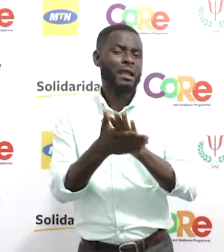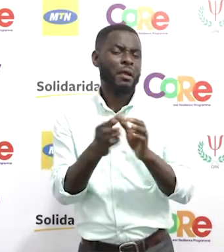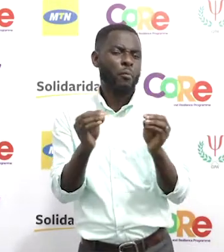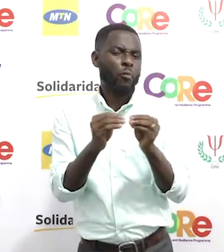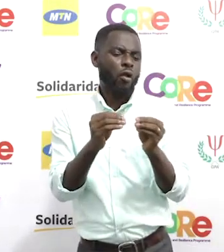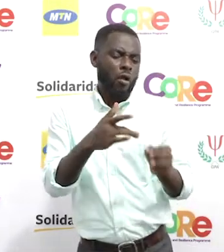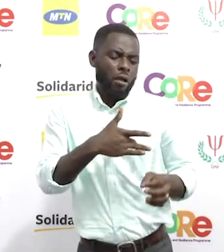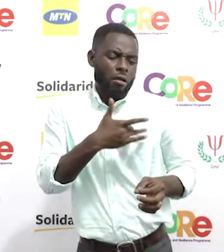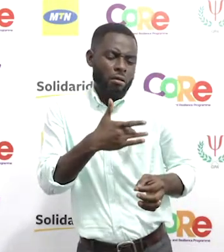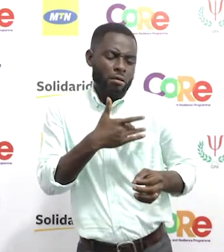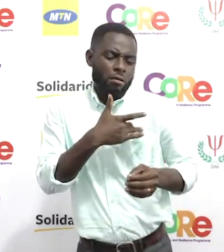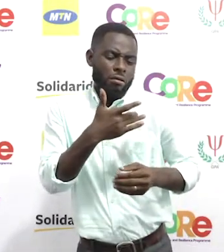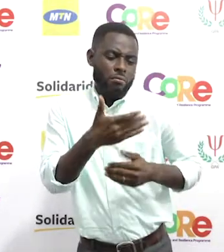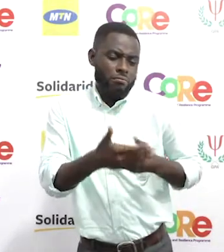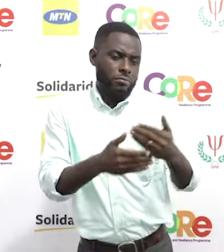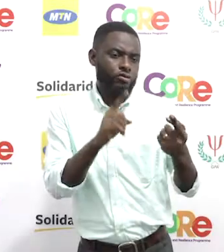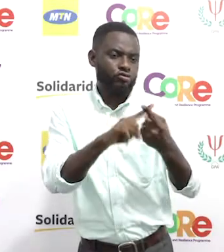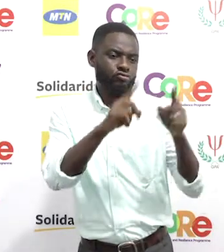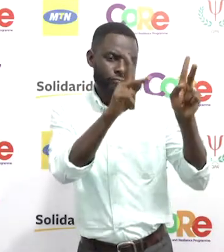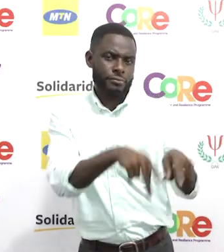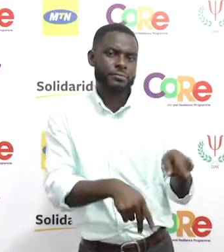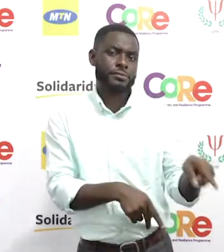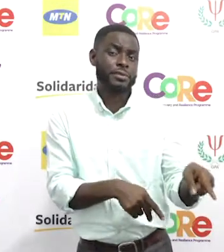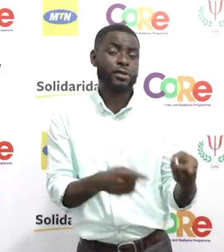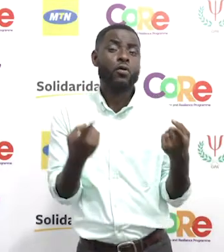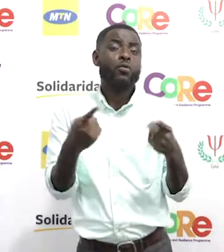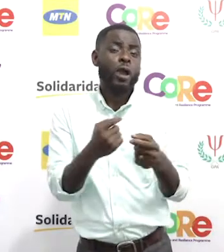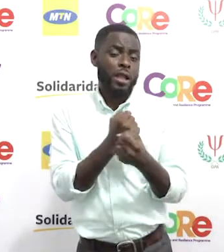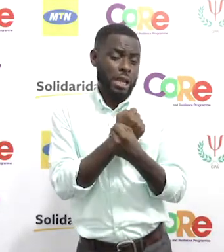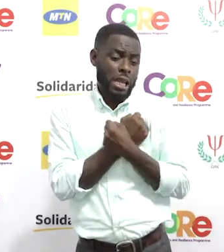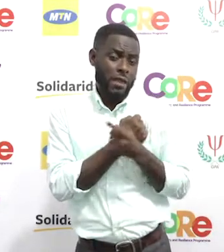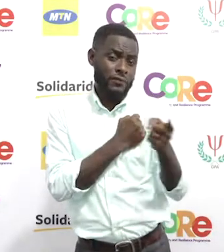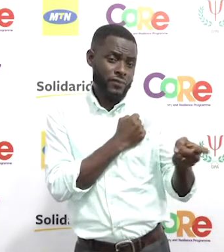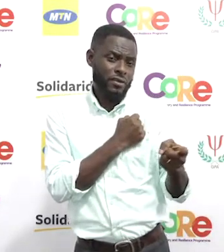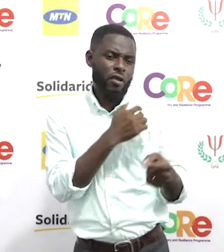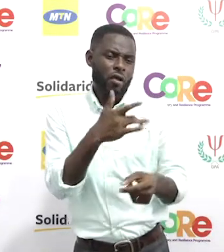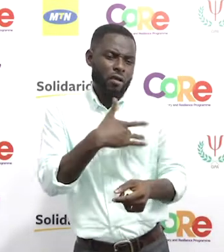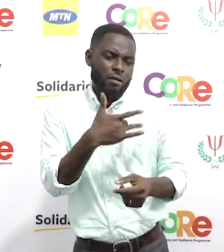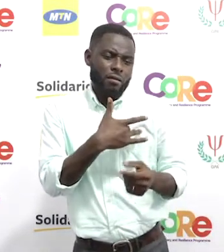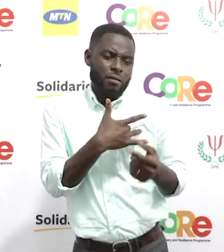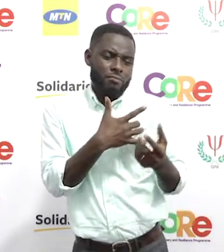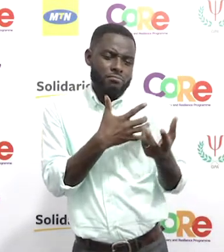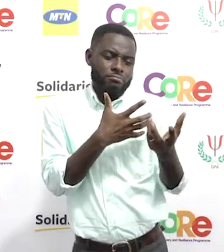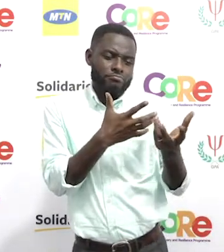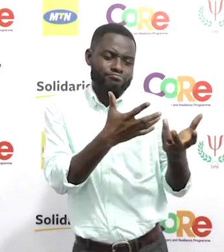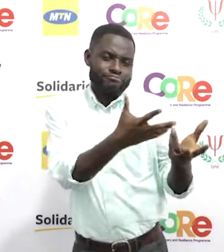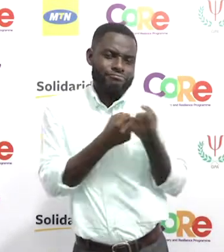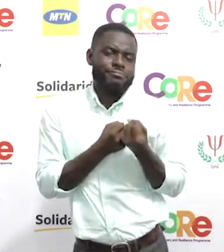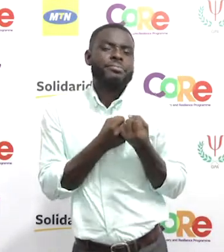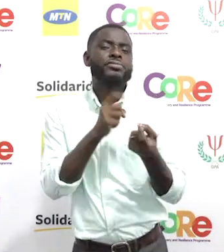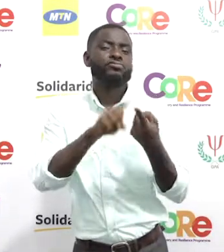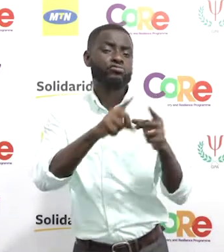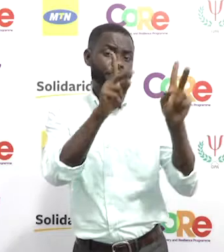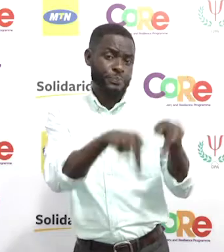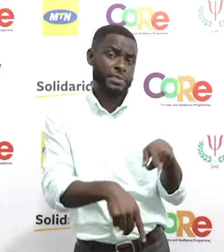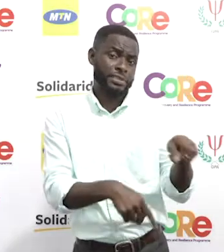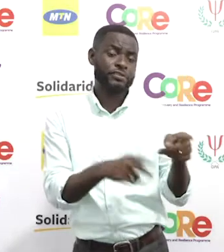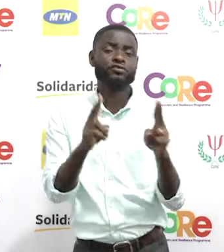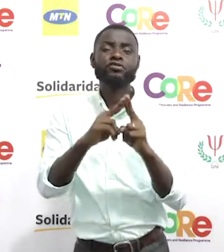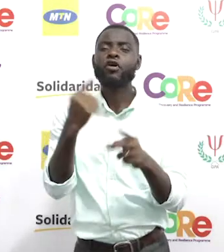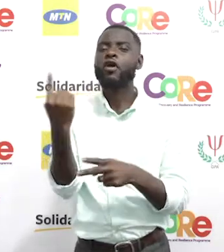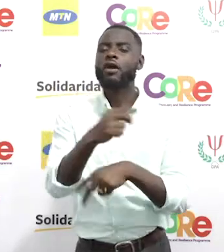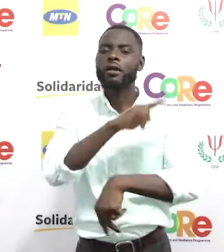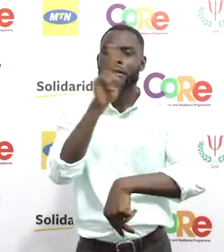Ekpa anu, e hao na he numo sumo mwke hamo. Ke jyo osumo mwkwe, osumo ni onamo